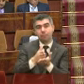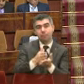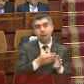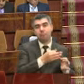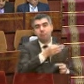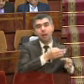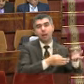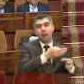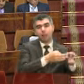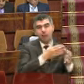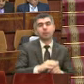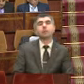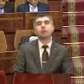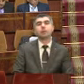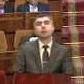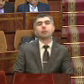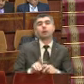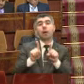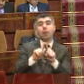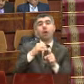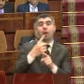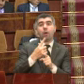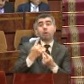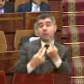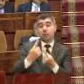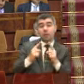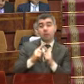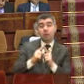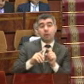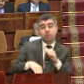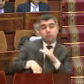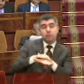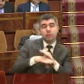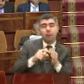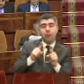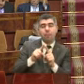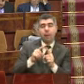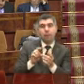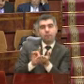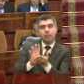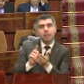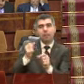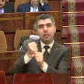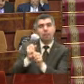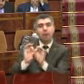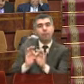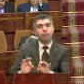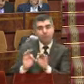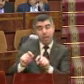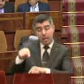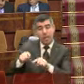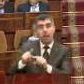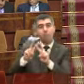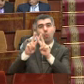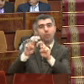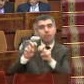ديال المحكمة باش يمكن اللي كيثبت أنه فعلا كاين طرد تعسفي. أنا كنقول كاين المحضر ديال مفتشية الشغل